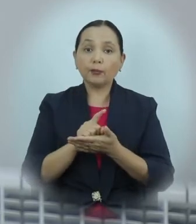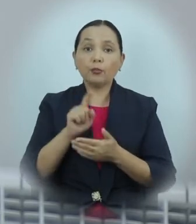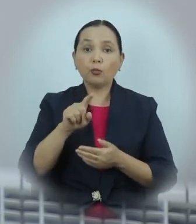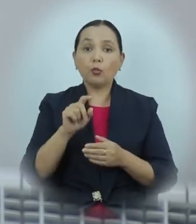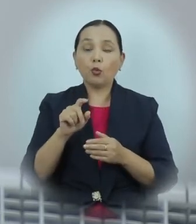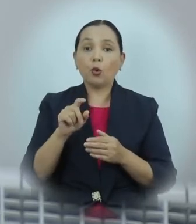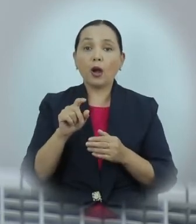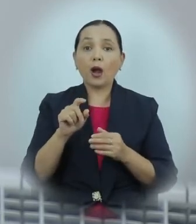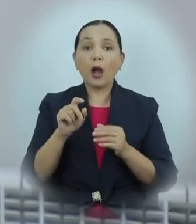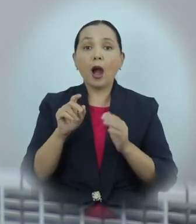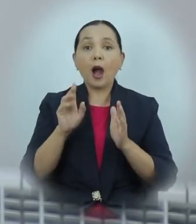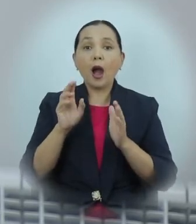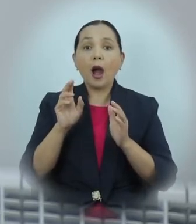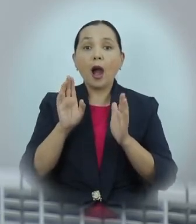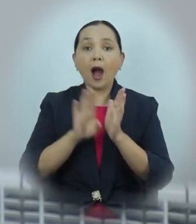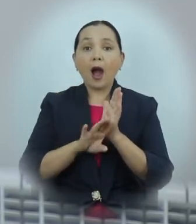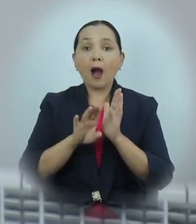eng xavfsiz holat.